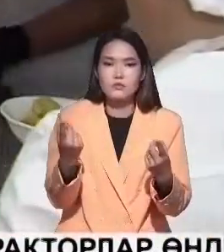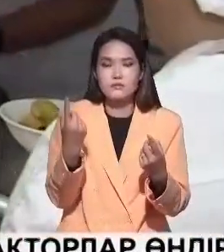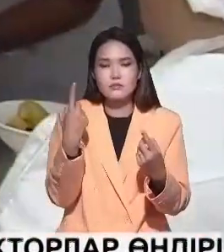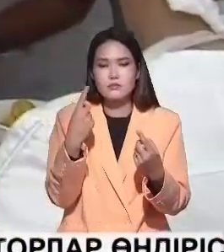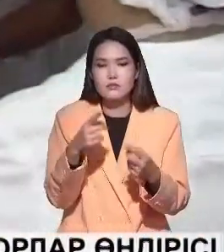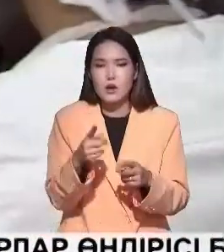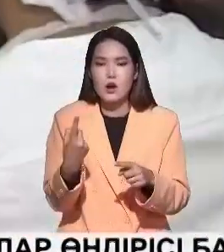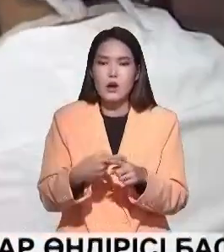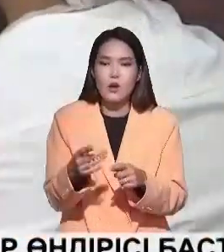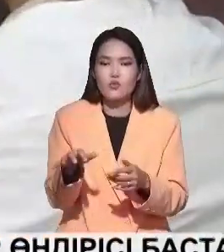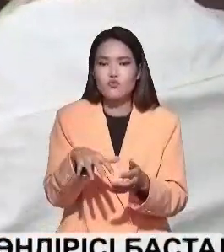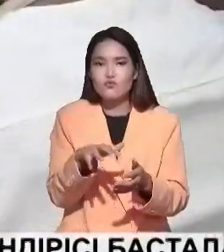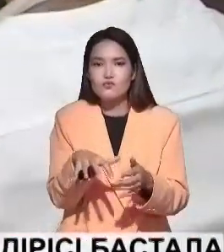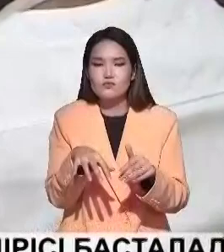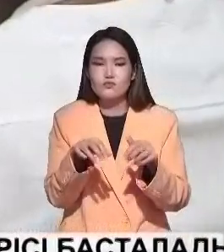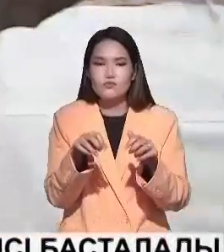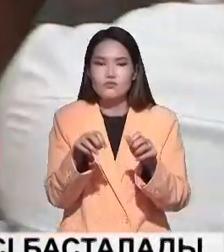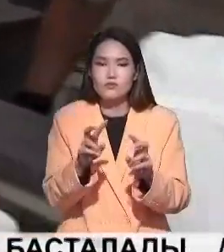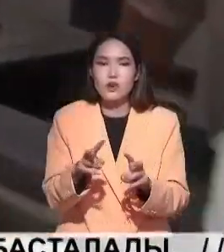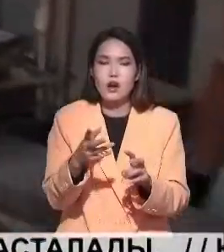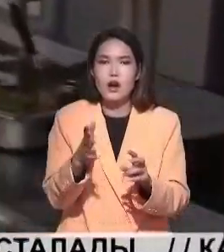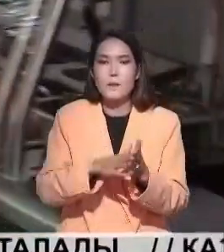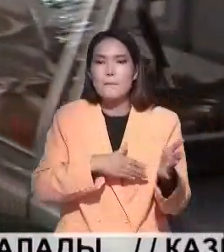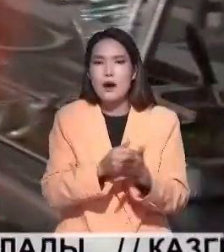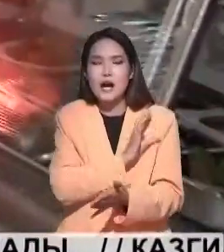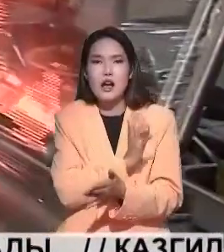Технологическа картамен полностью. Майлы болмау керек.